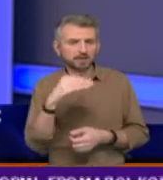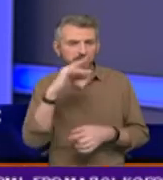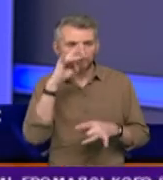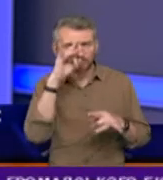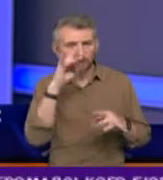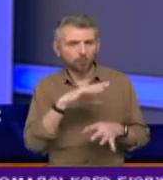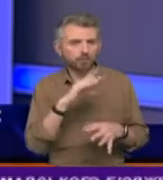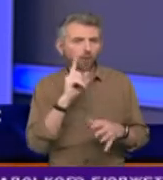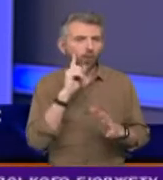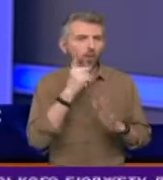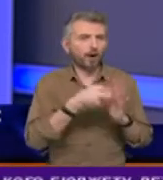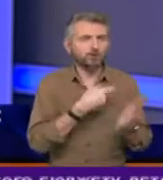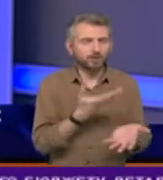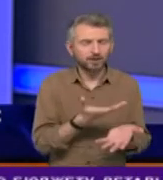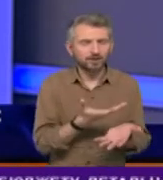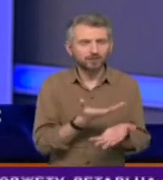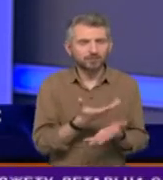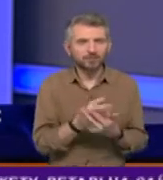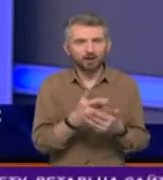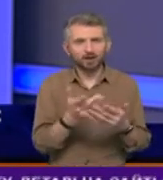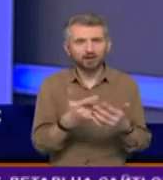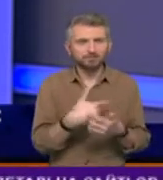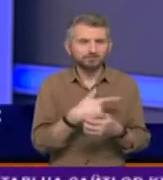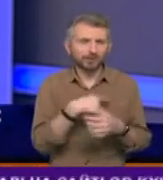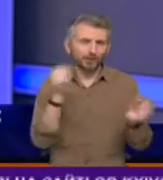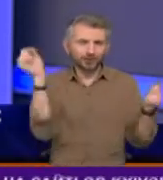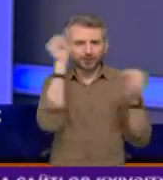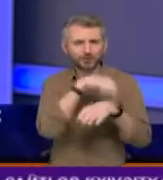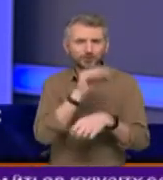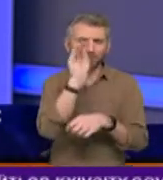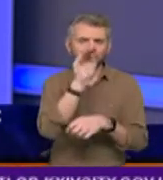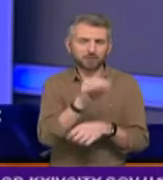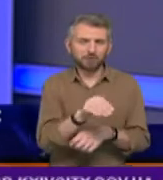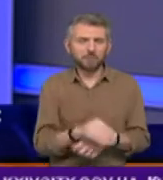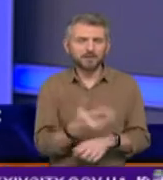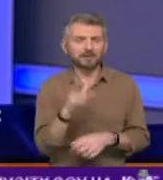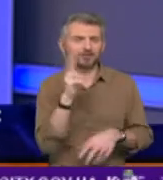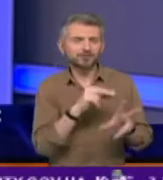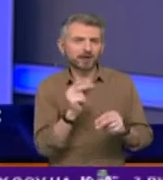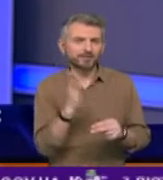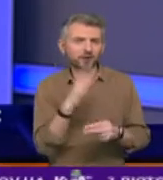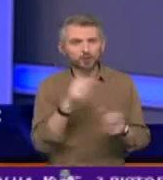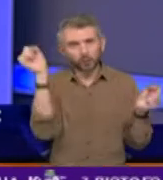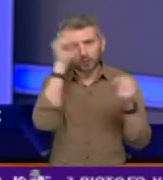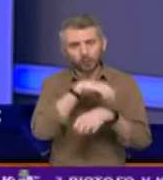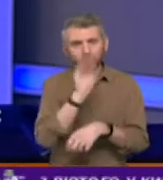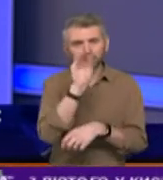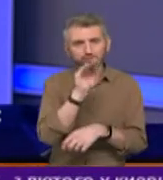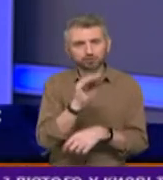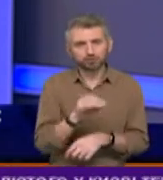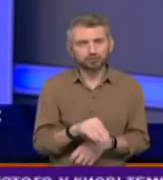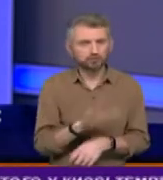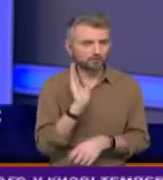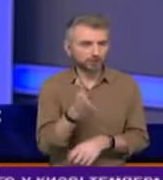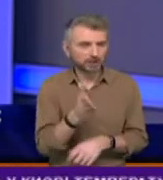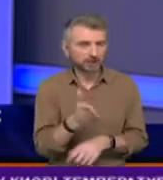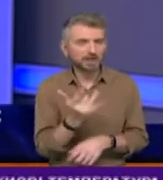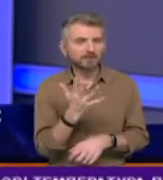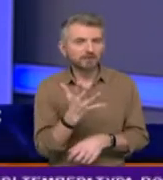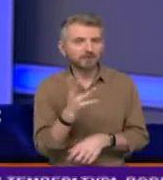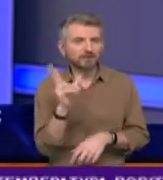зрозуміліше. Це як книжка, знаєте, з якимись картинками, насправді. От ми пройшли разом з пані Іриною Лавренюк оцю от ходу,